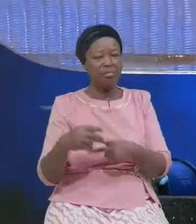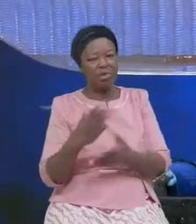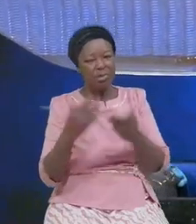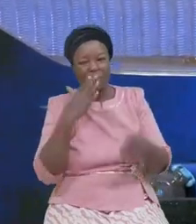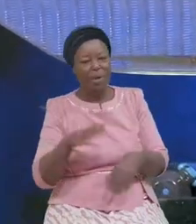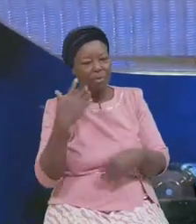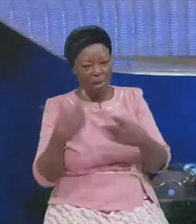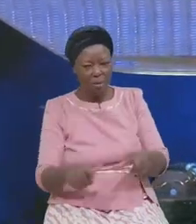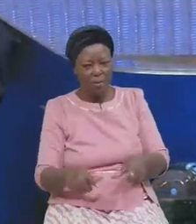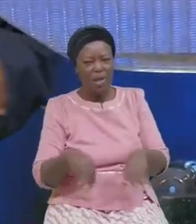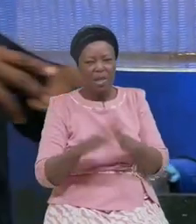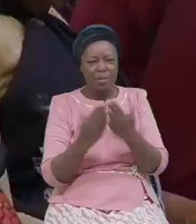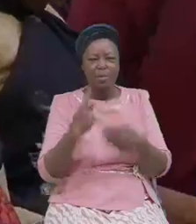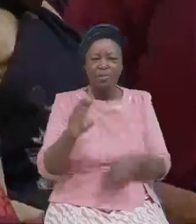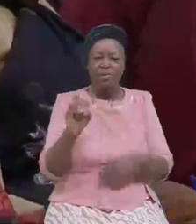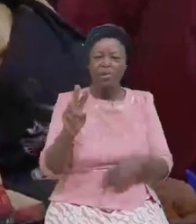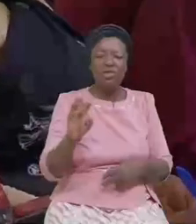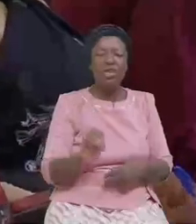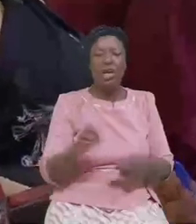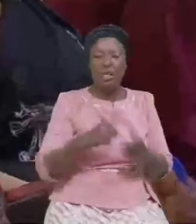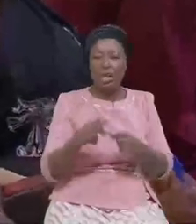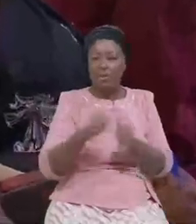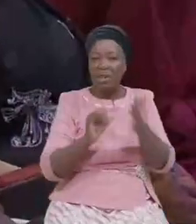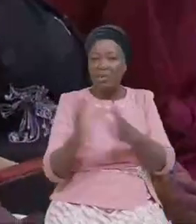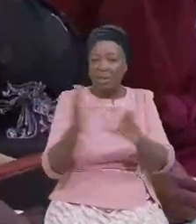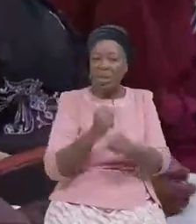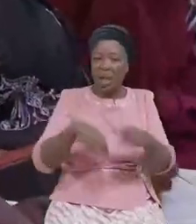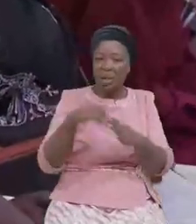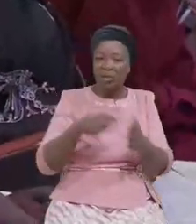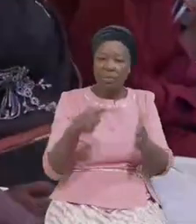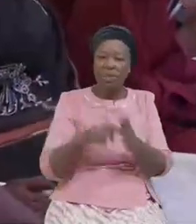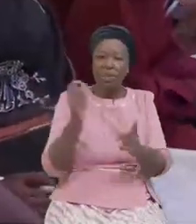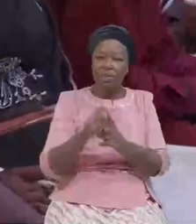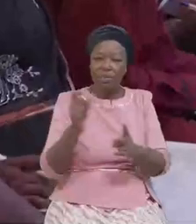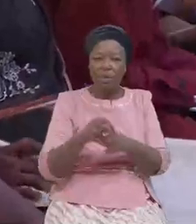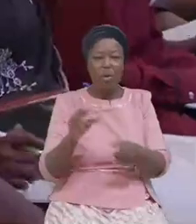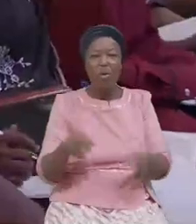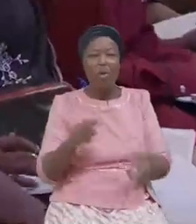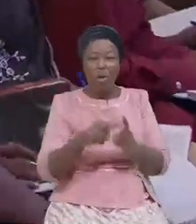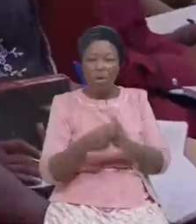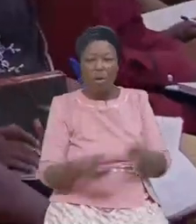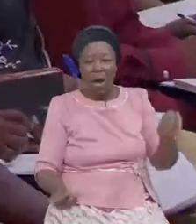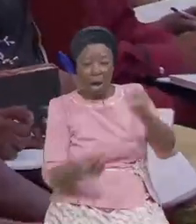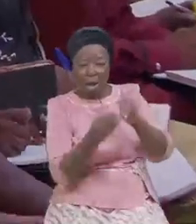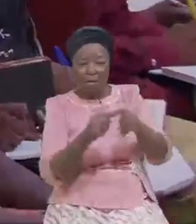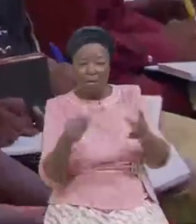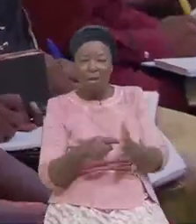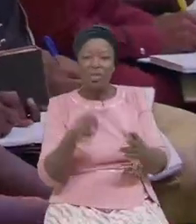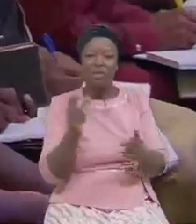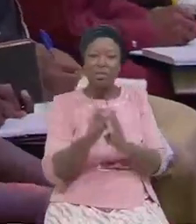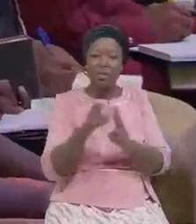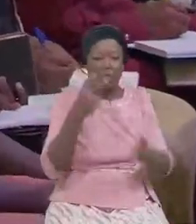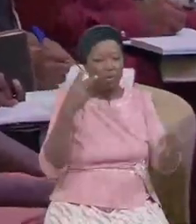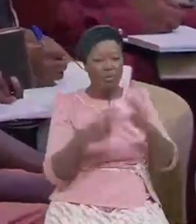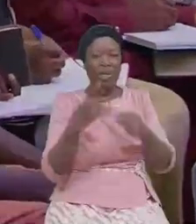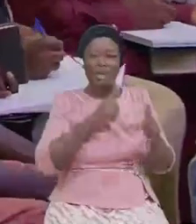c'est Apocalypse maintenant. Celui qui va faire sortir quoi que ce soit de ce livre de la loi ou ajouter quoi que ce soit à ce livre des prophéties, le